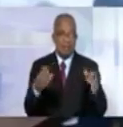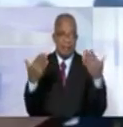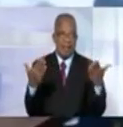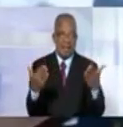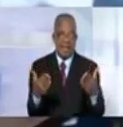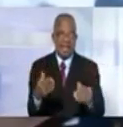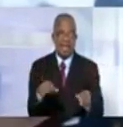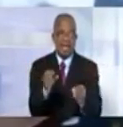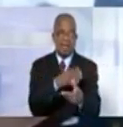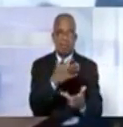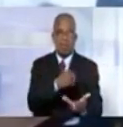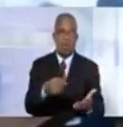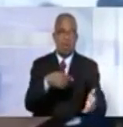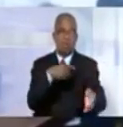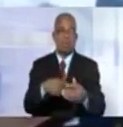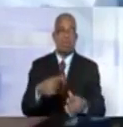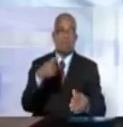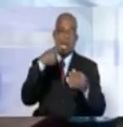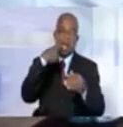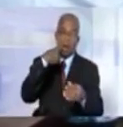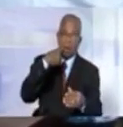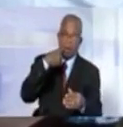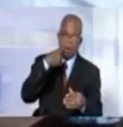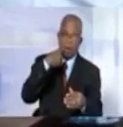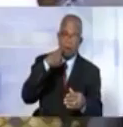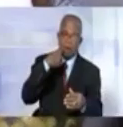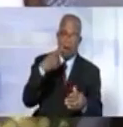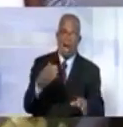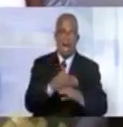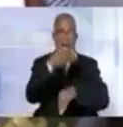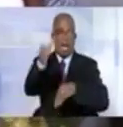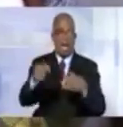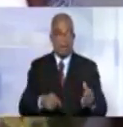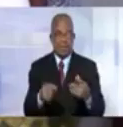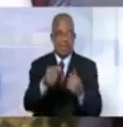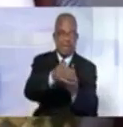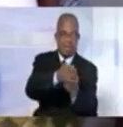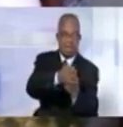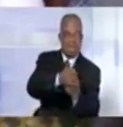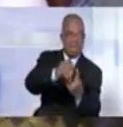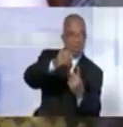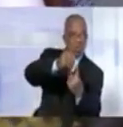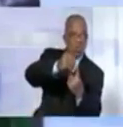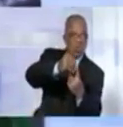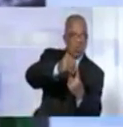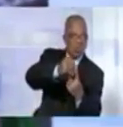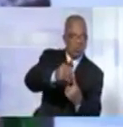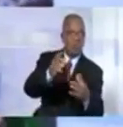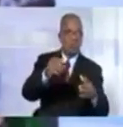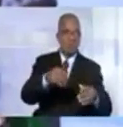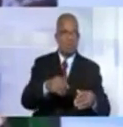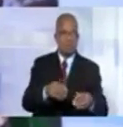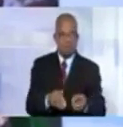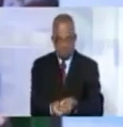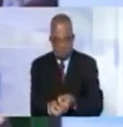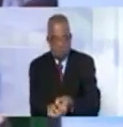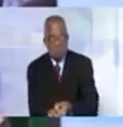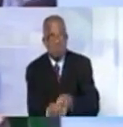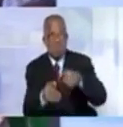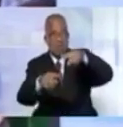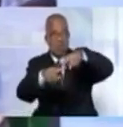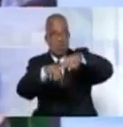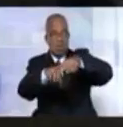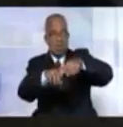prise de la température tests de dépistage rapide et voilà notre petit malade chez le médecin pour la